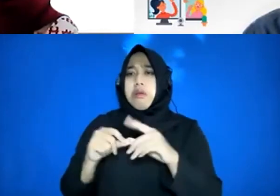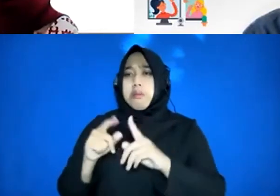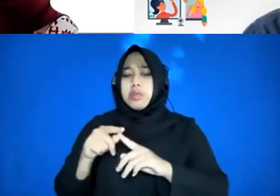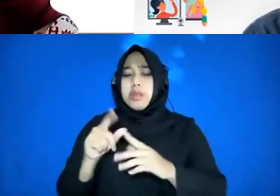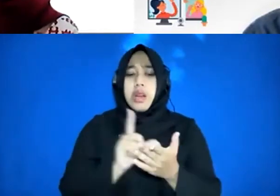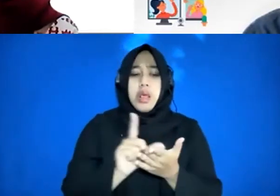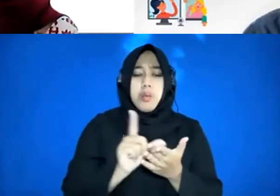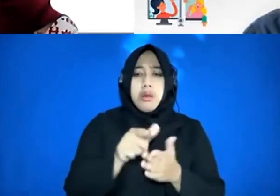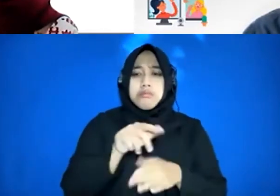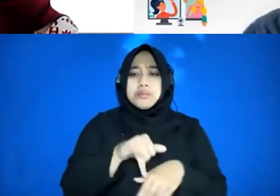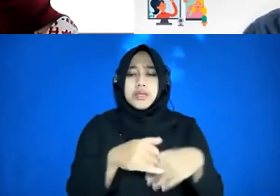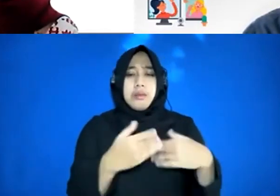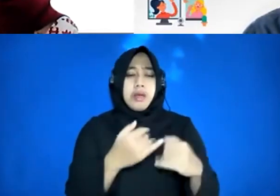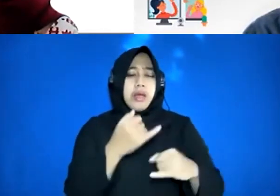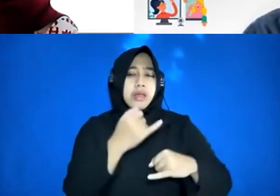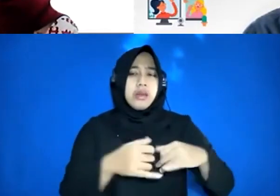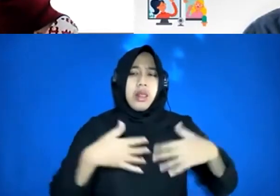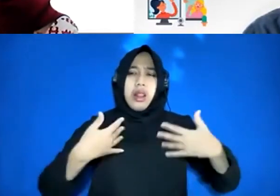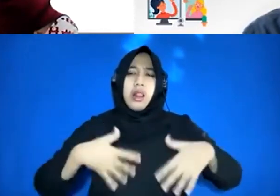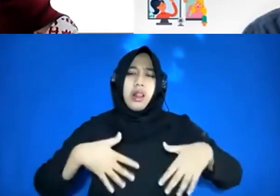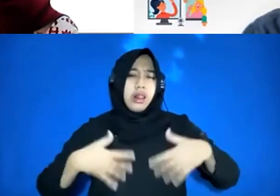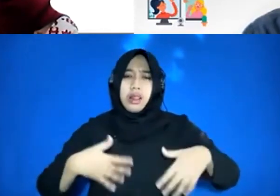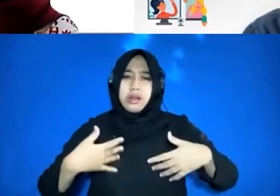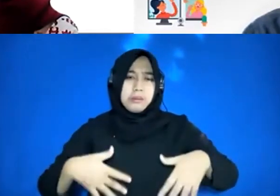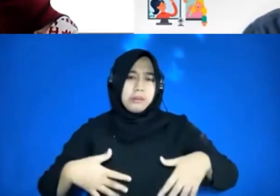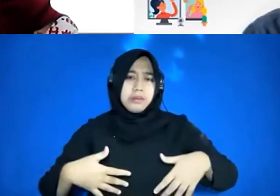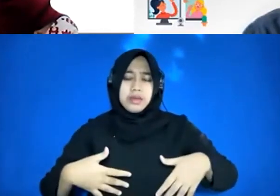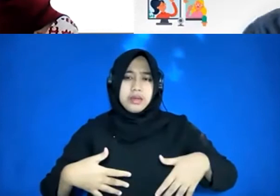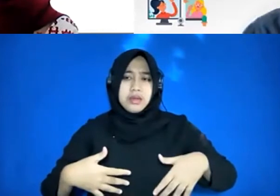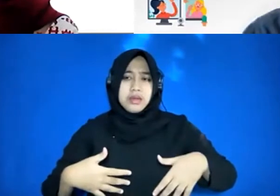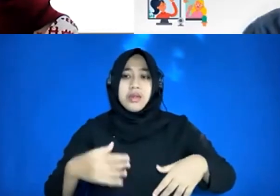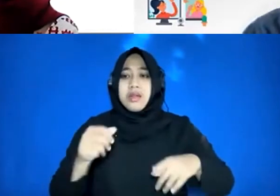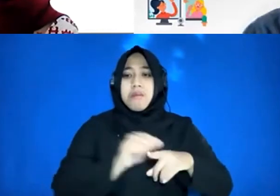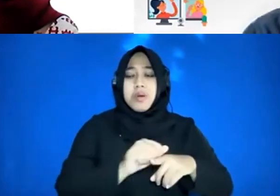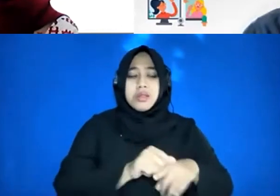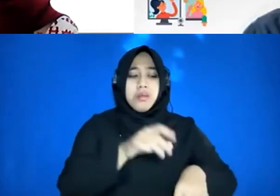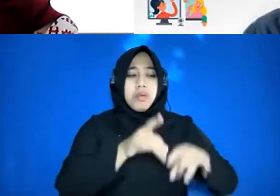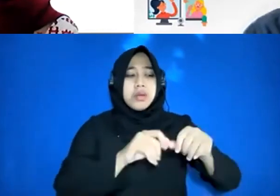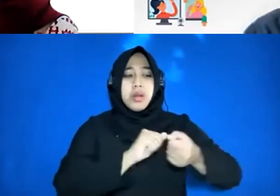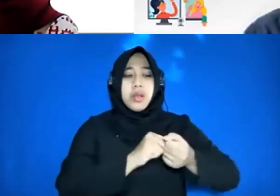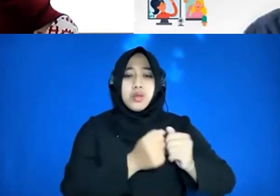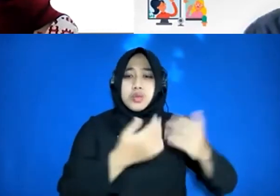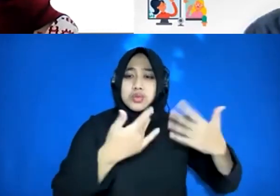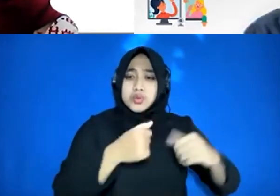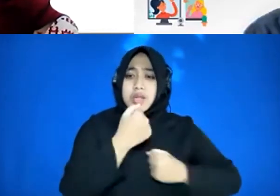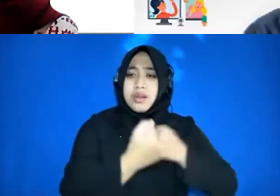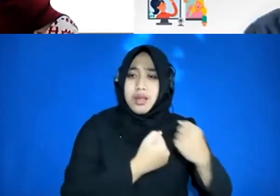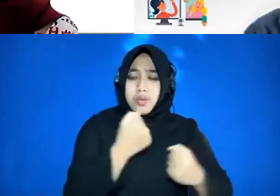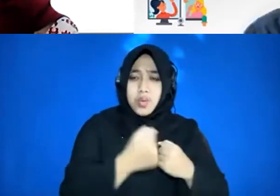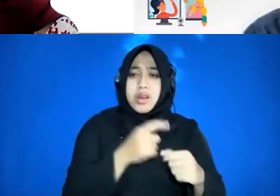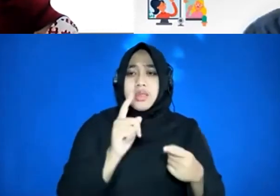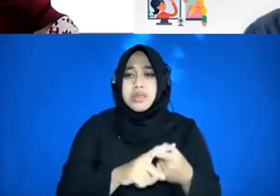yang menjadi kita akhirnya lemah. Tapi dengan pelatihan manajemen kasus yang sudah dilakukan oleh